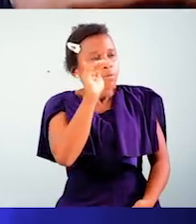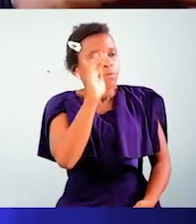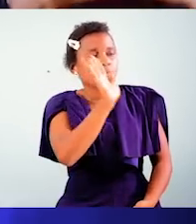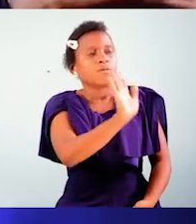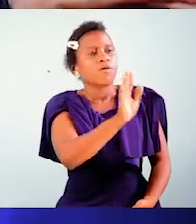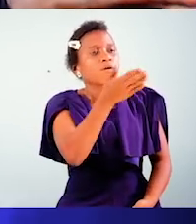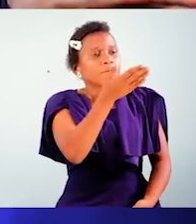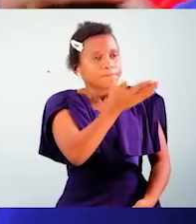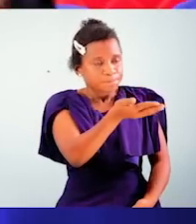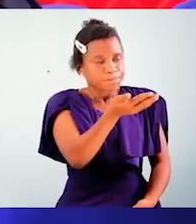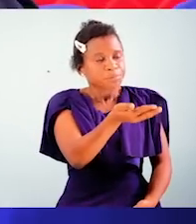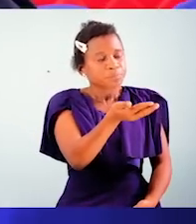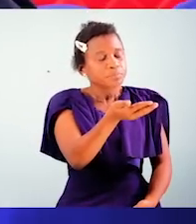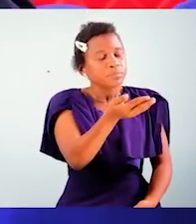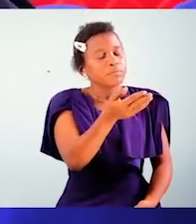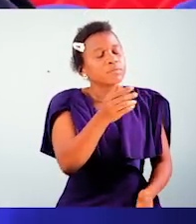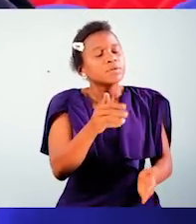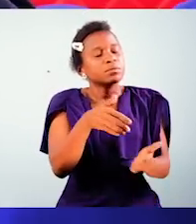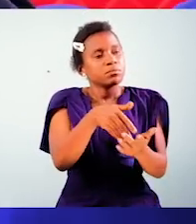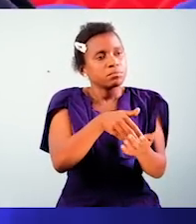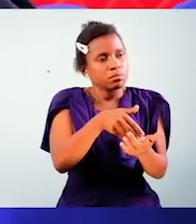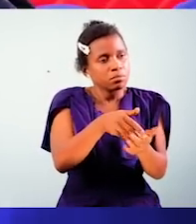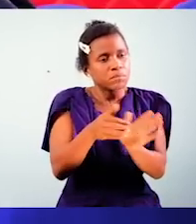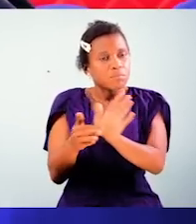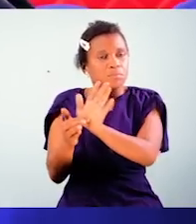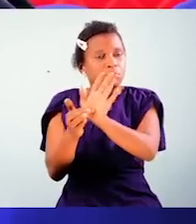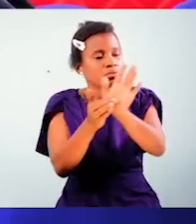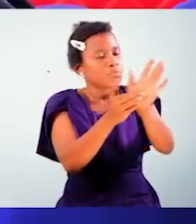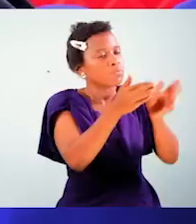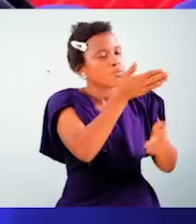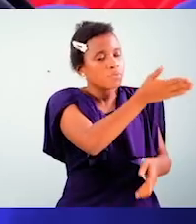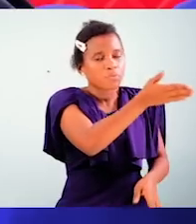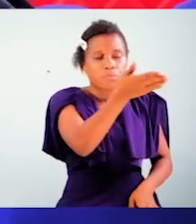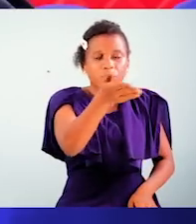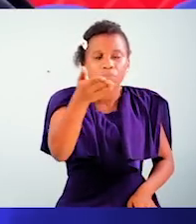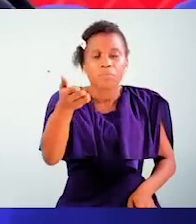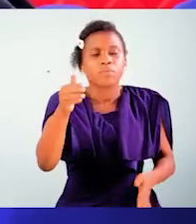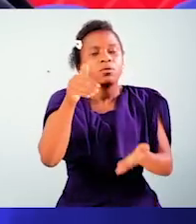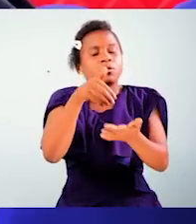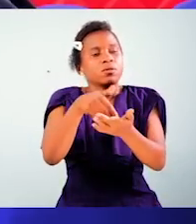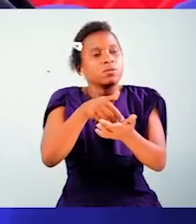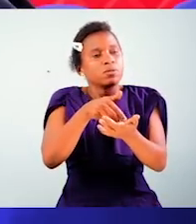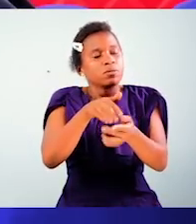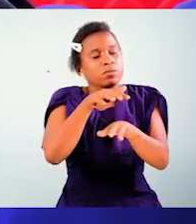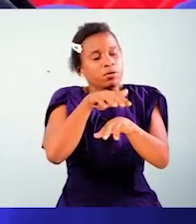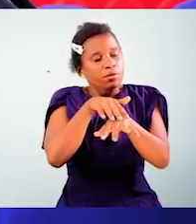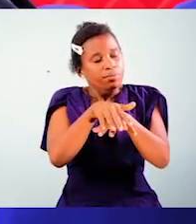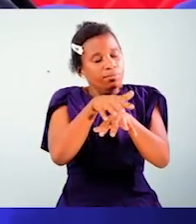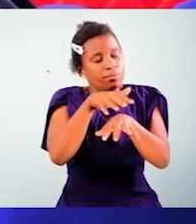kuonyesha kwamba kuna madhaifu, kwamba kuna udhaifu huu na huu, na huyu nilimwambia atekeleze udhaifu huu